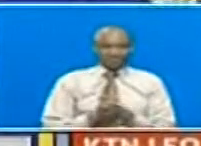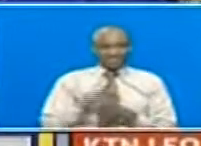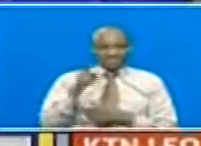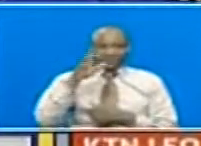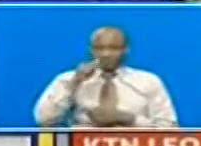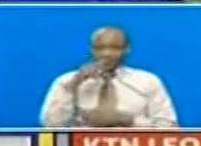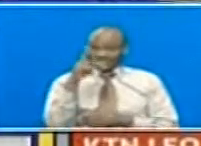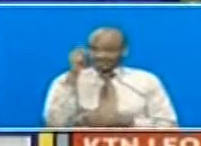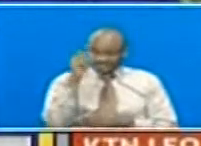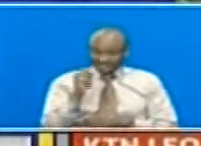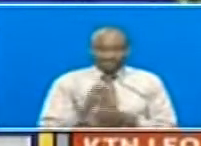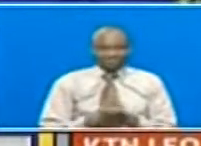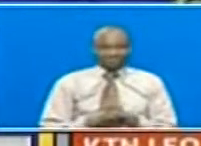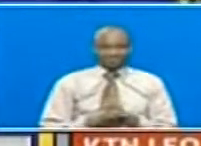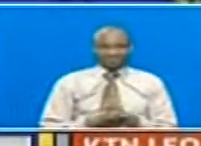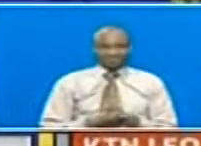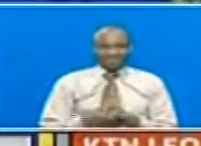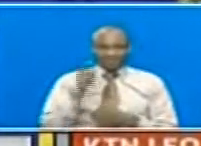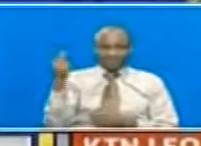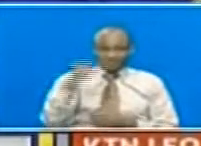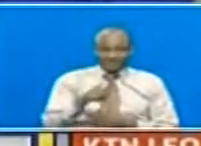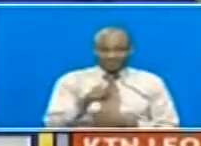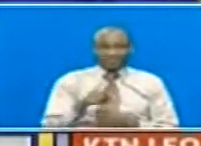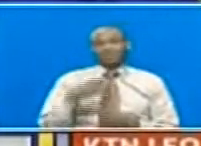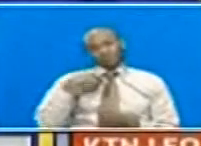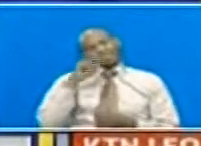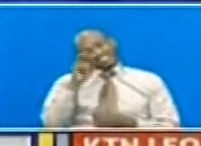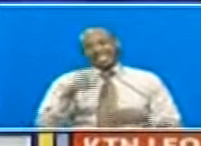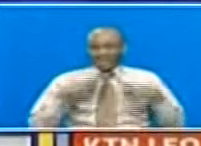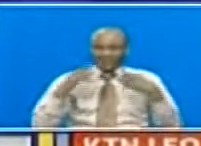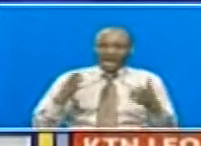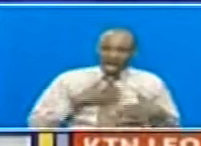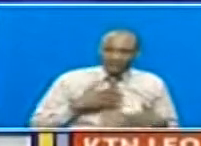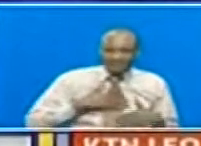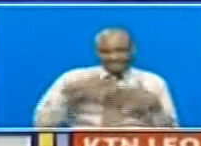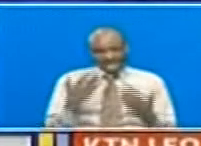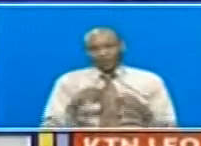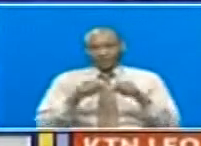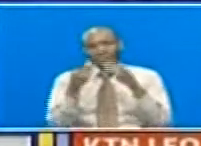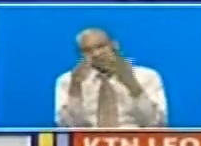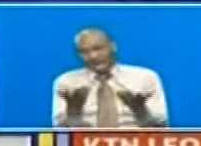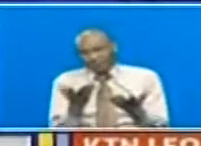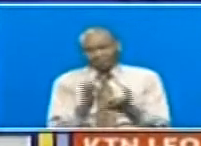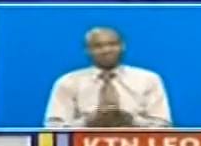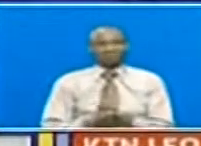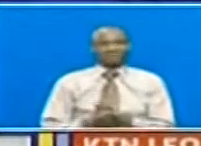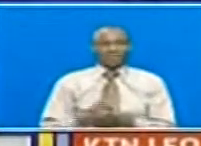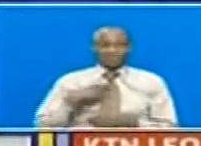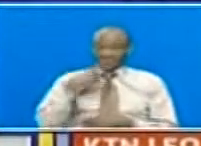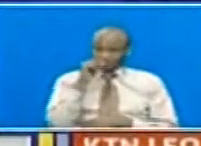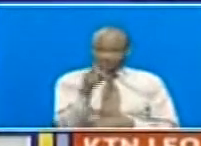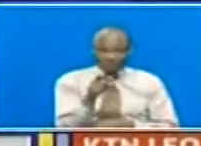Keti. Nimekuja kujua maisha yetu vipi, waendeleaje. Tunakwambia